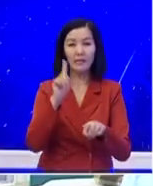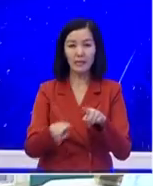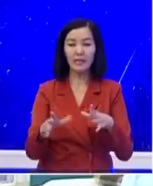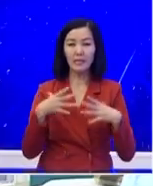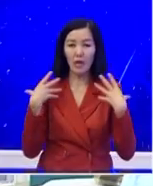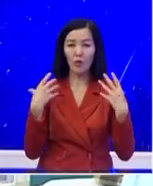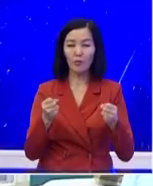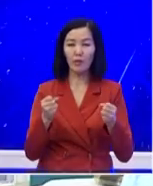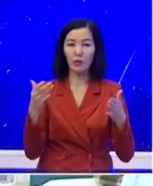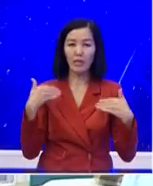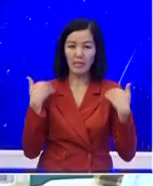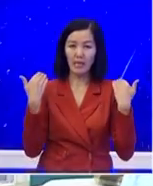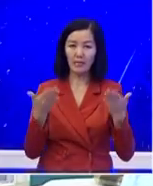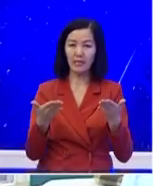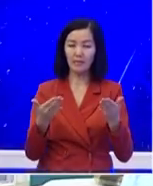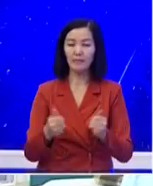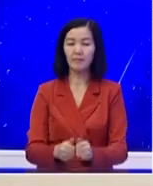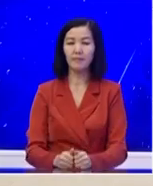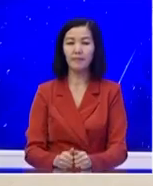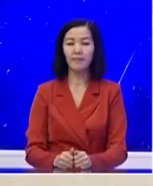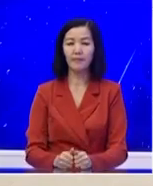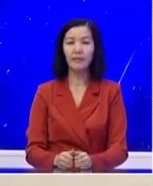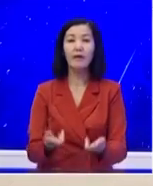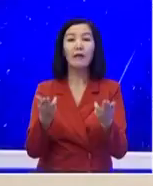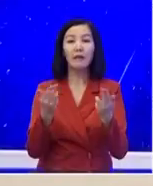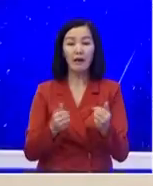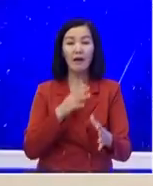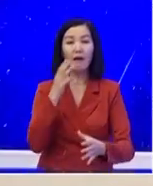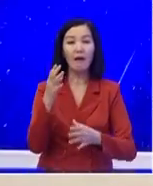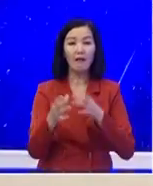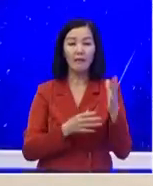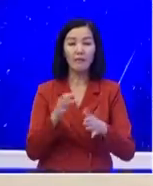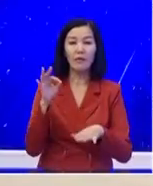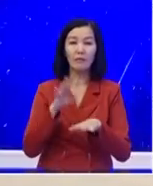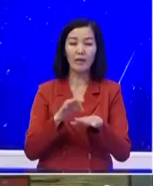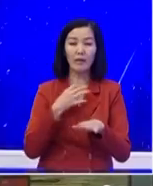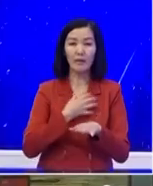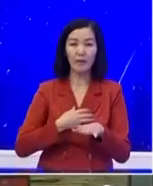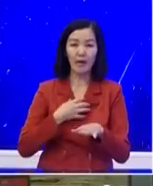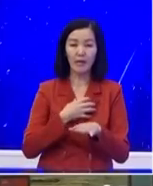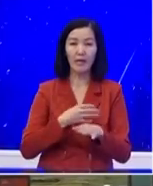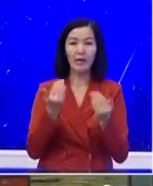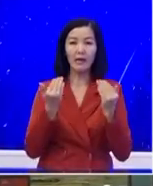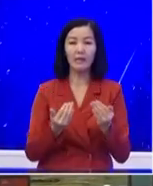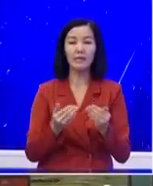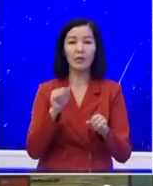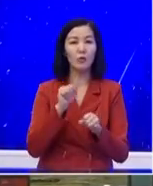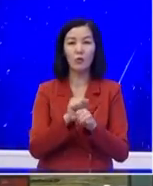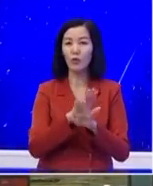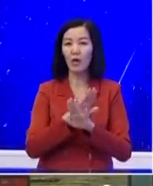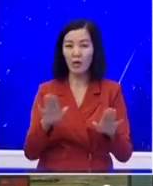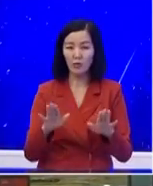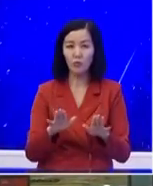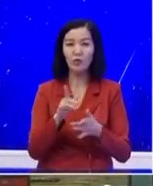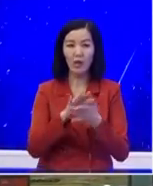сауығып кетуіне тілектестік білдіремін. Иә, жаһанды жұдырығында ұстап тұрған кеселдің нәубеті әлі айылын жияр емес.